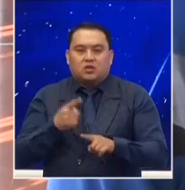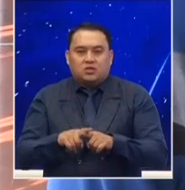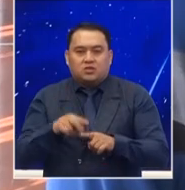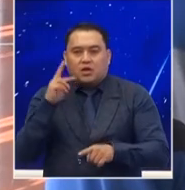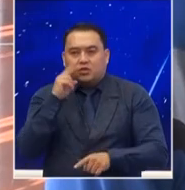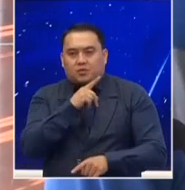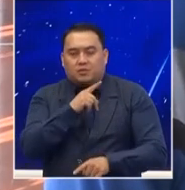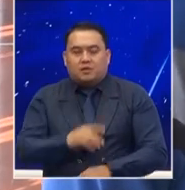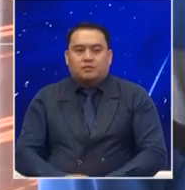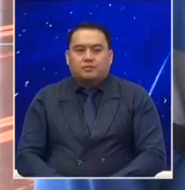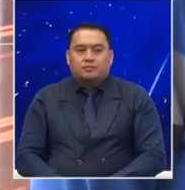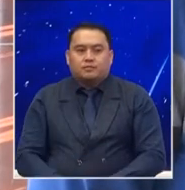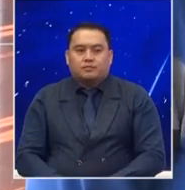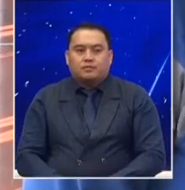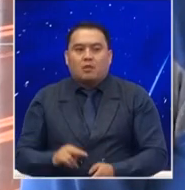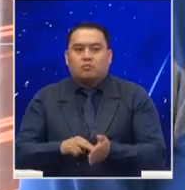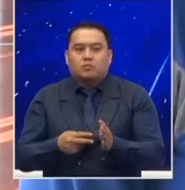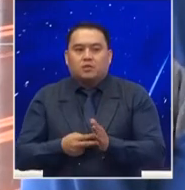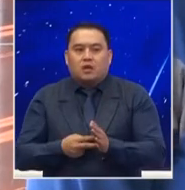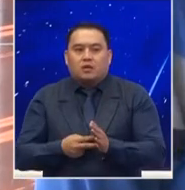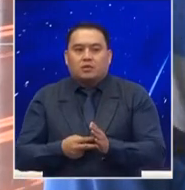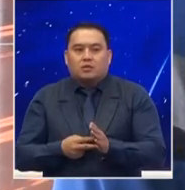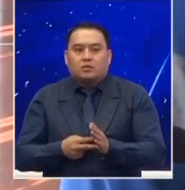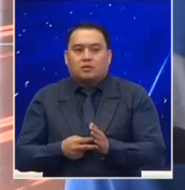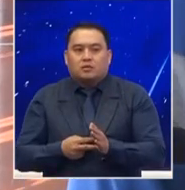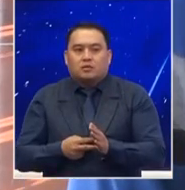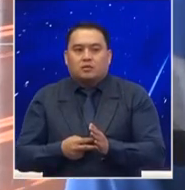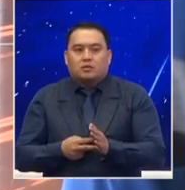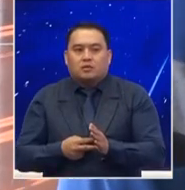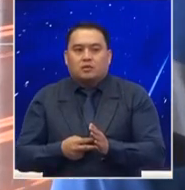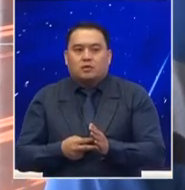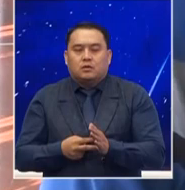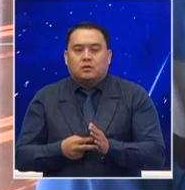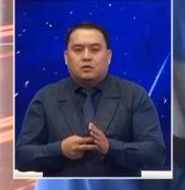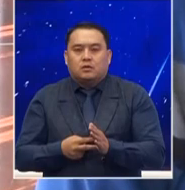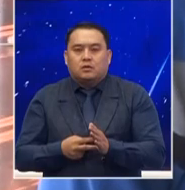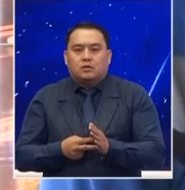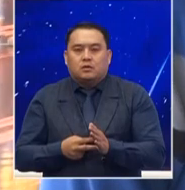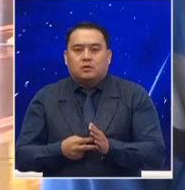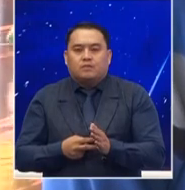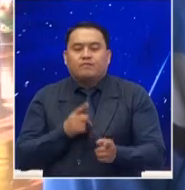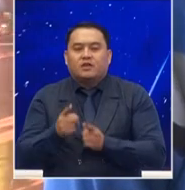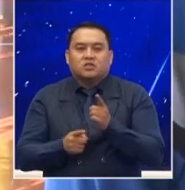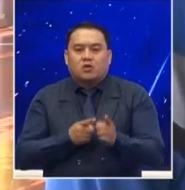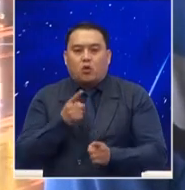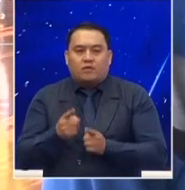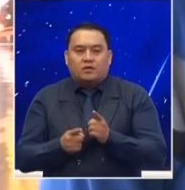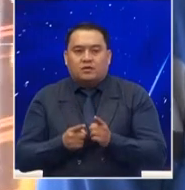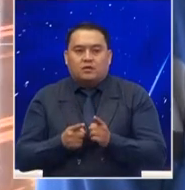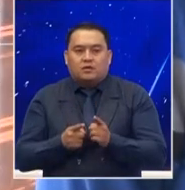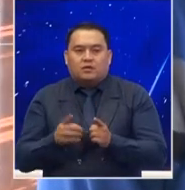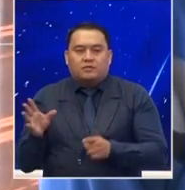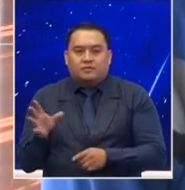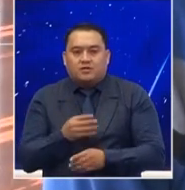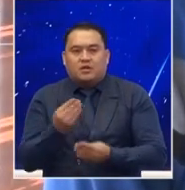ошибками. В плане все хорошо. Мы, в принципе, парни все восстановлены после тех, всех